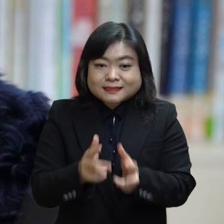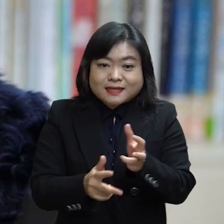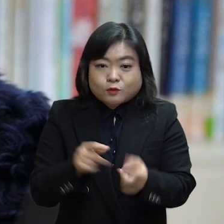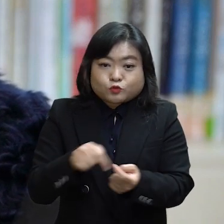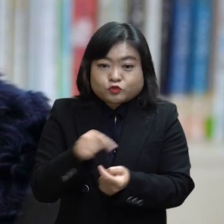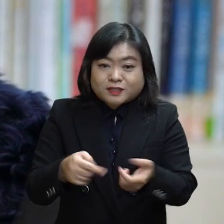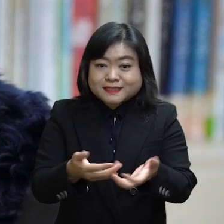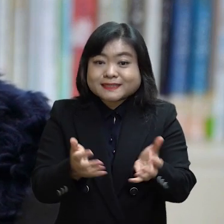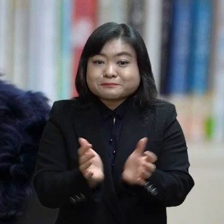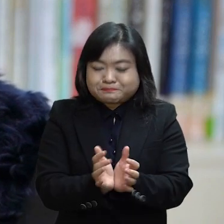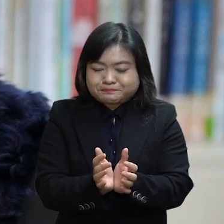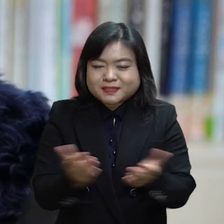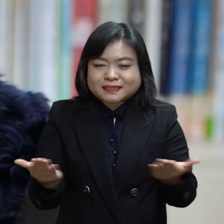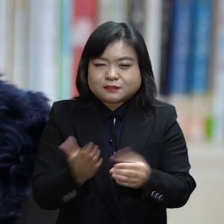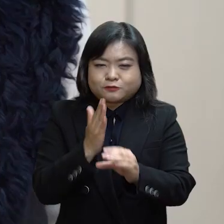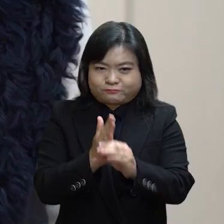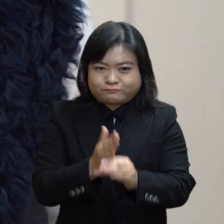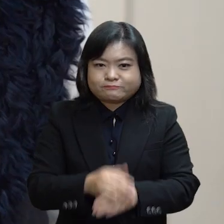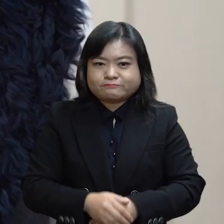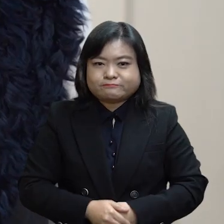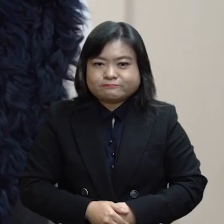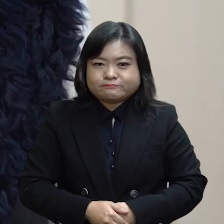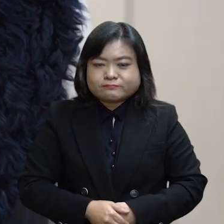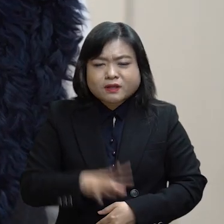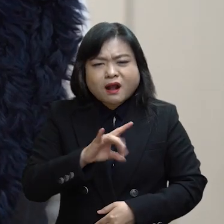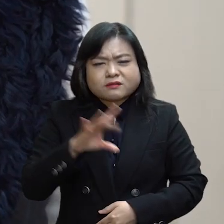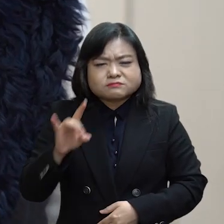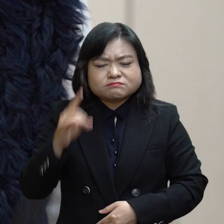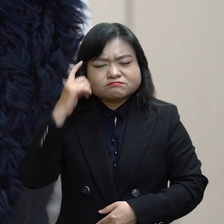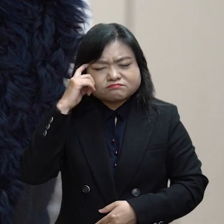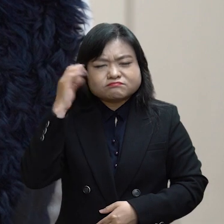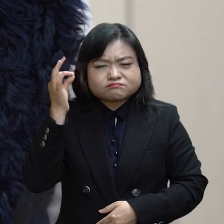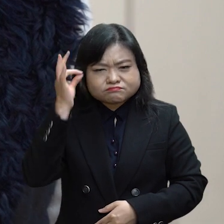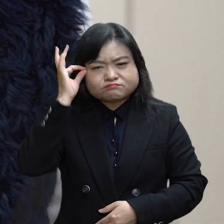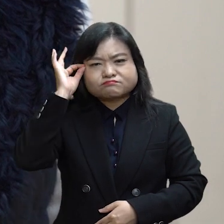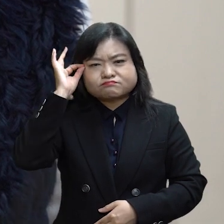운영팀에서 일하고 있습니다. 네, 가끔 떠올리고요.